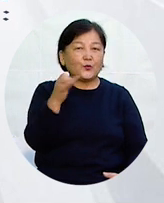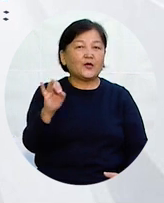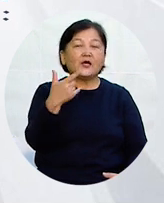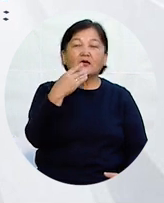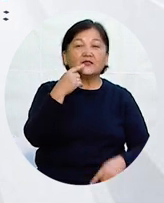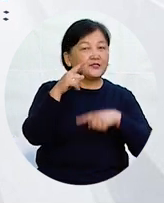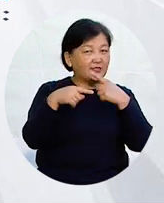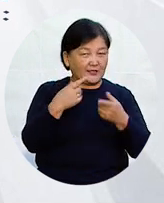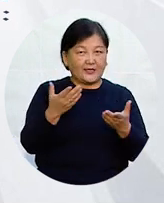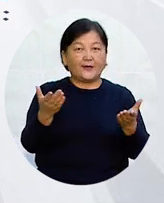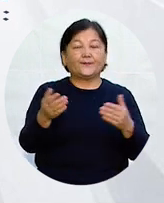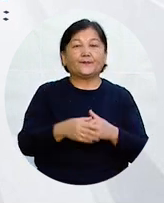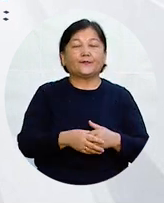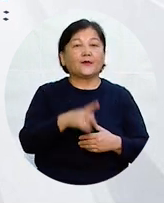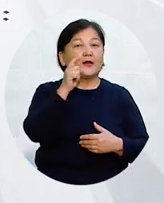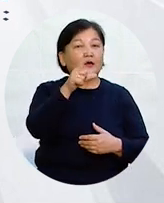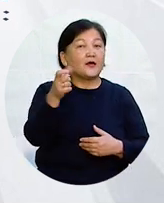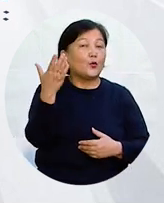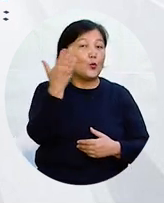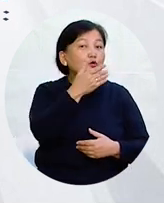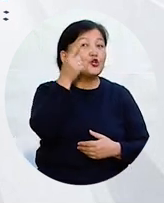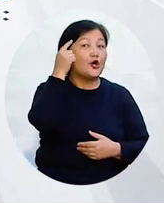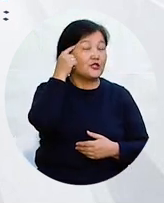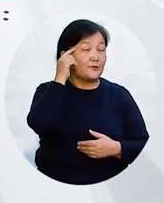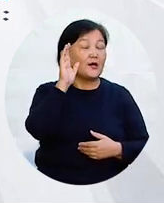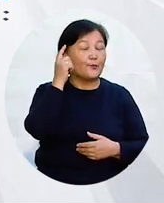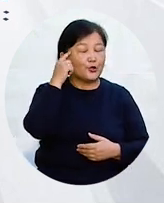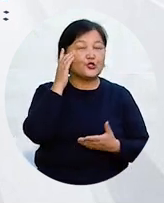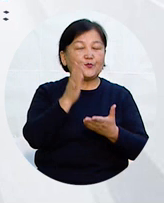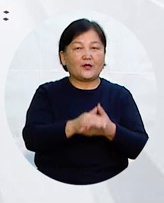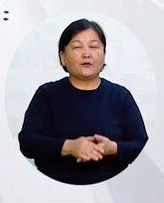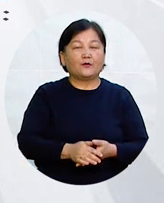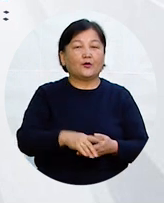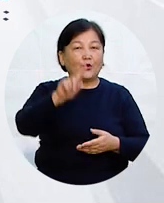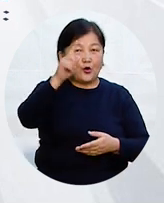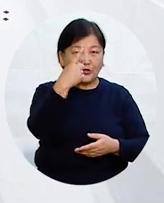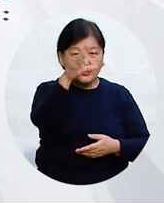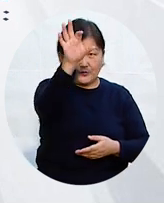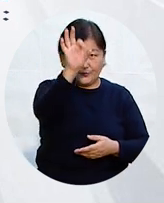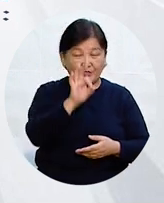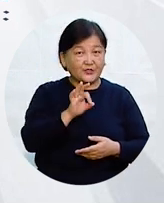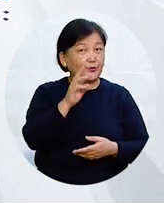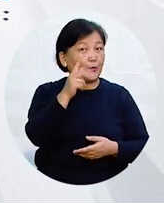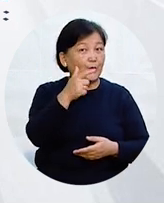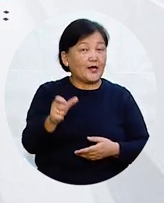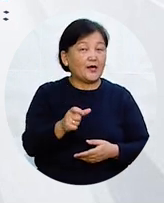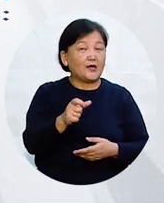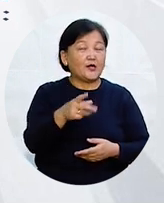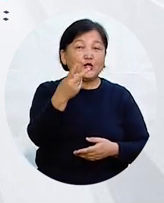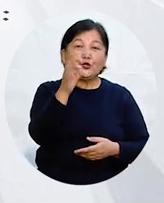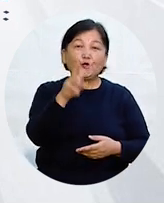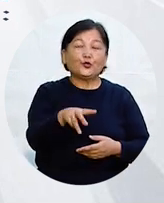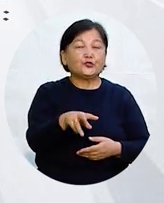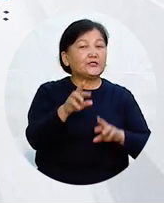хавтгыг унших хавцад ойлгосон бах. За тэгэхээр онцлсан үгийг нөхцөлийг нь ялган